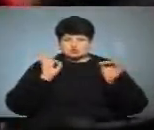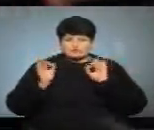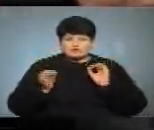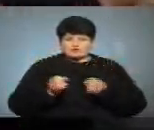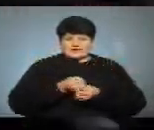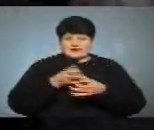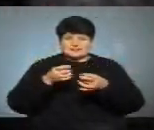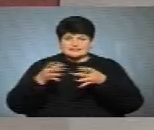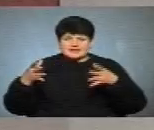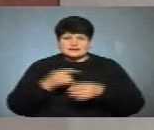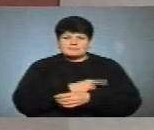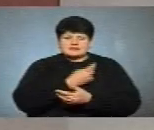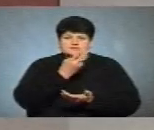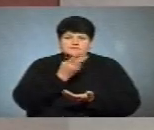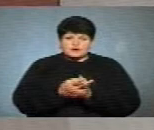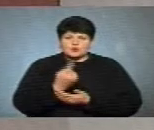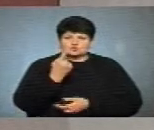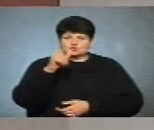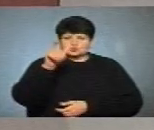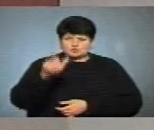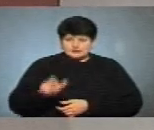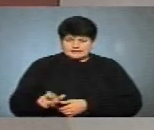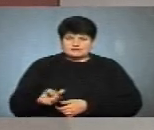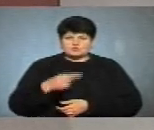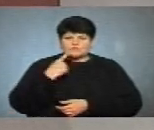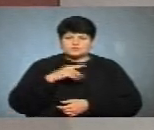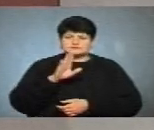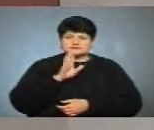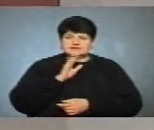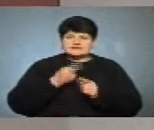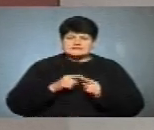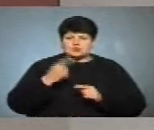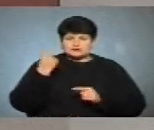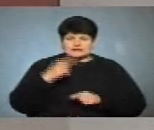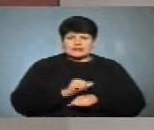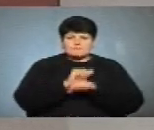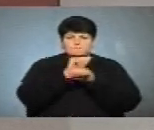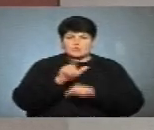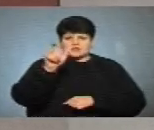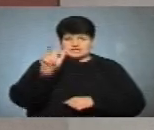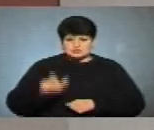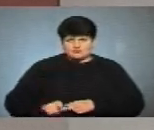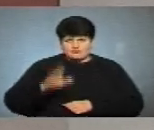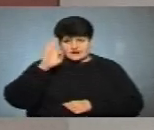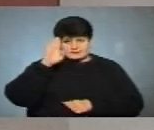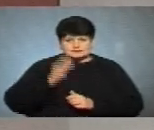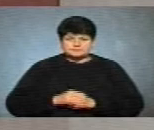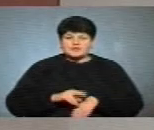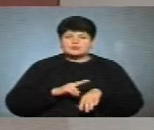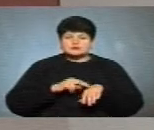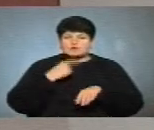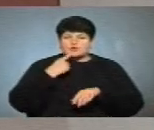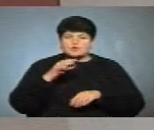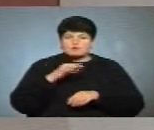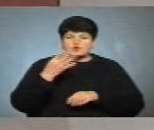поліцейських. Медики госпіталізували одну людину. За словами Оксани Мулик, це один із протестувальників. Поліцейські повідомляють наразі